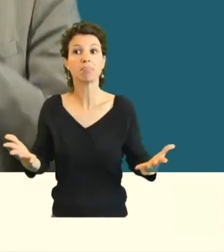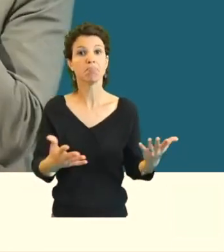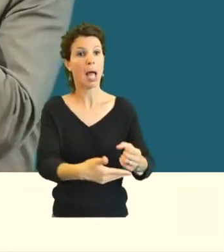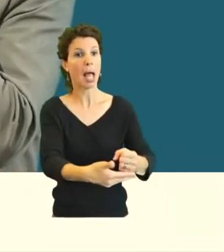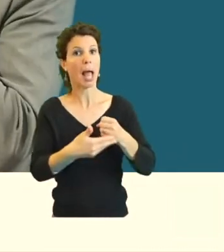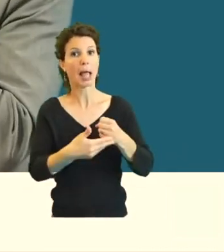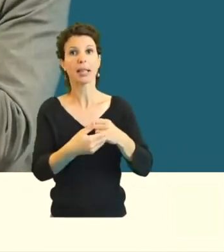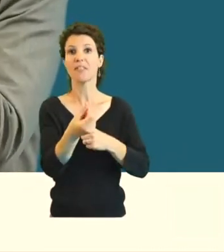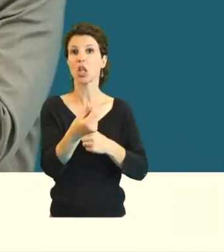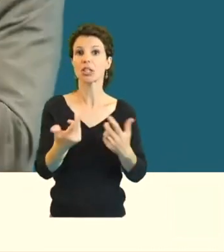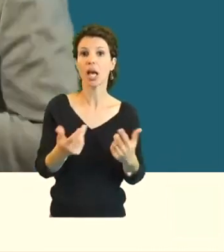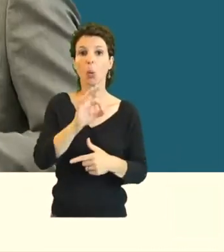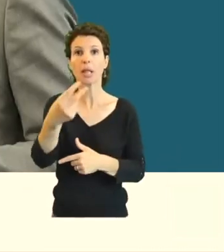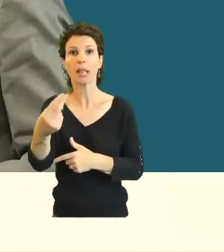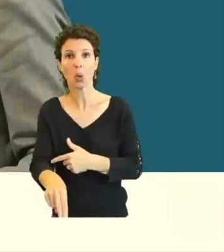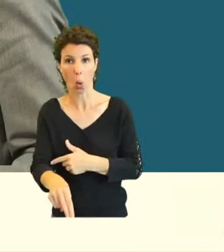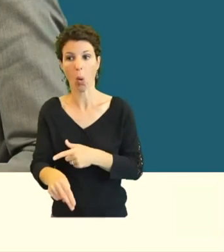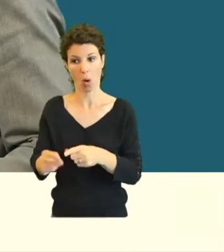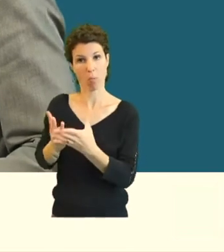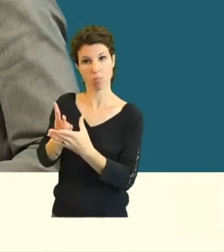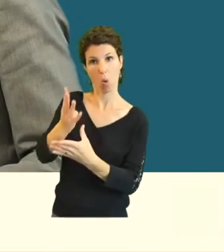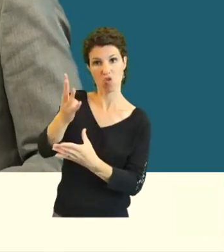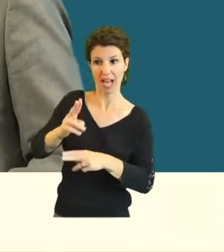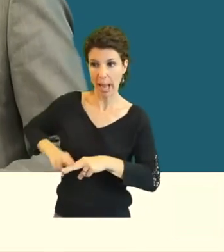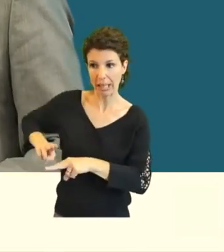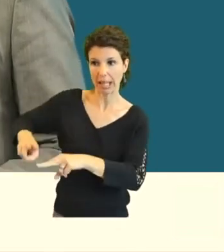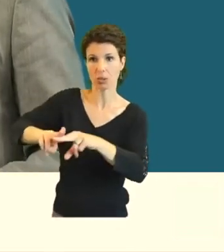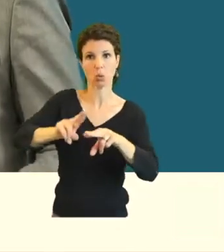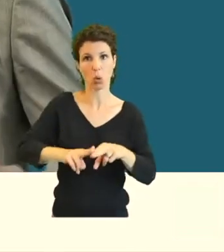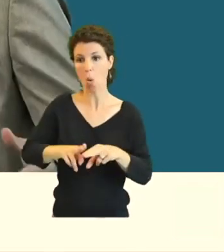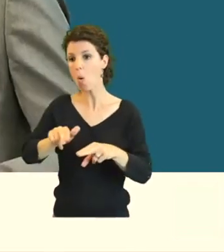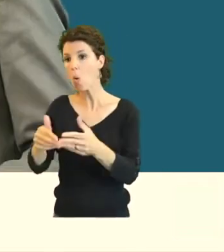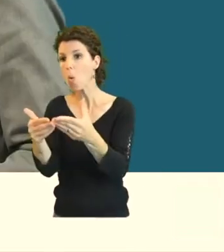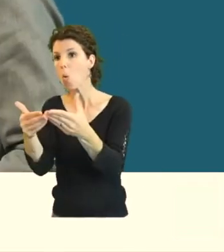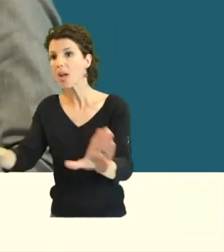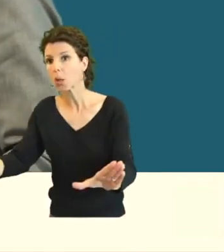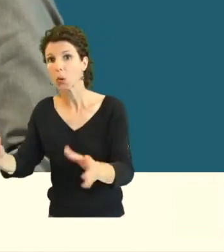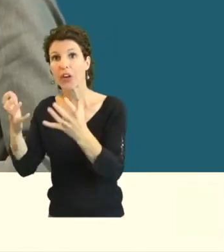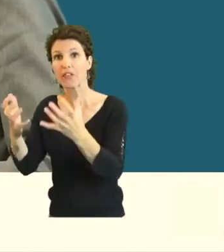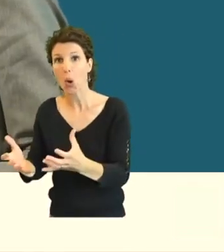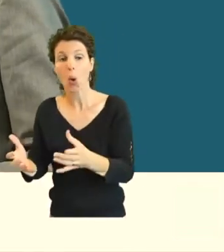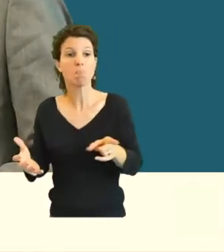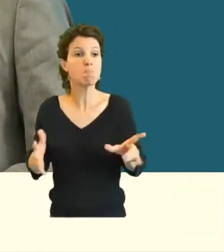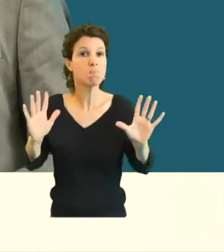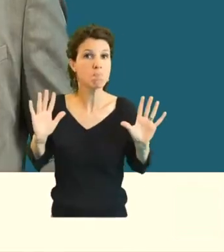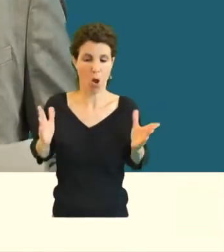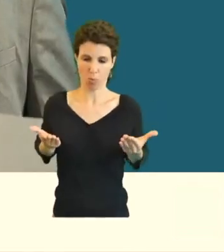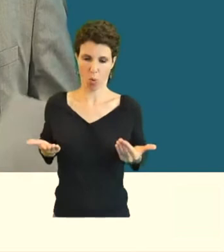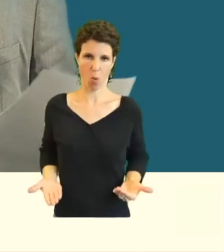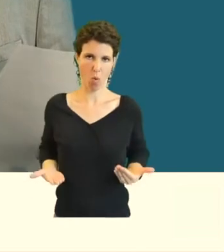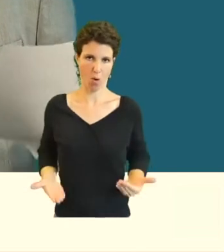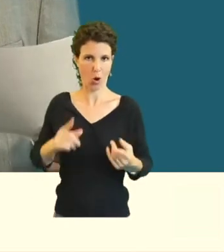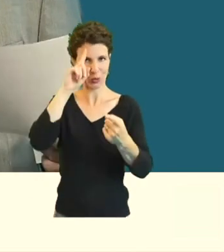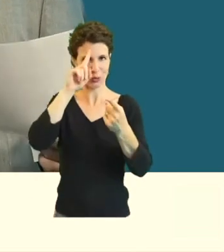au projet de réhabilitation et de réouverture de cette piscine. Mais en attendant, le sujet, c'est le tournage d'une